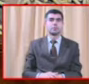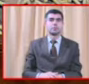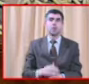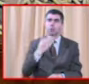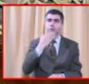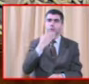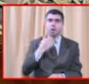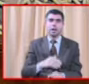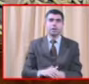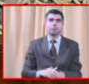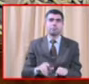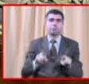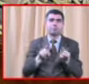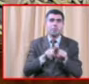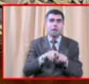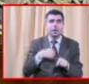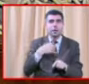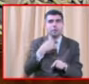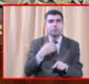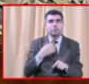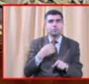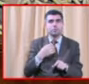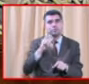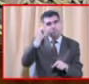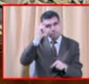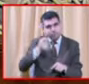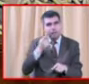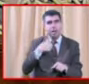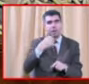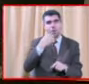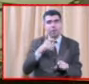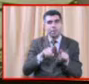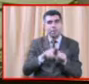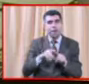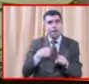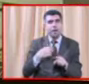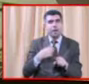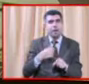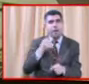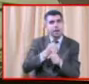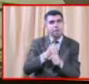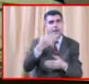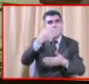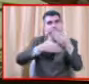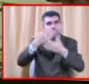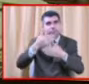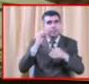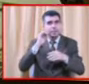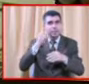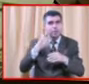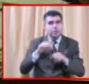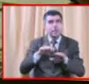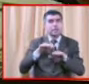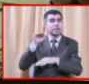شكرا السيد نائب المحترم. انا تنظن بكل تواضع عندنا قدره، وهذا المستشفى ديال تنغير خاصة ديال قلعة مكونة